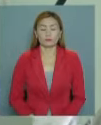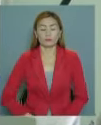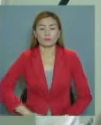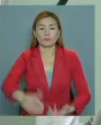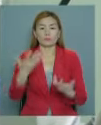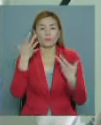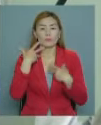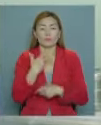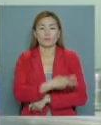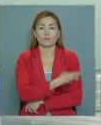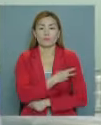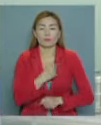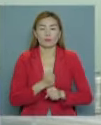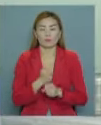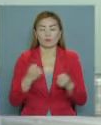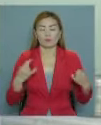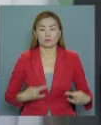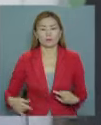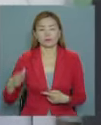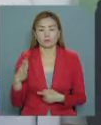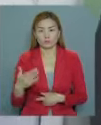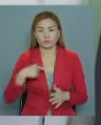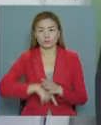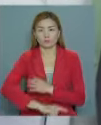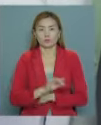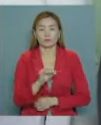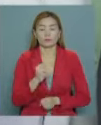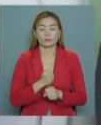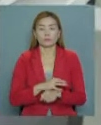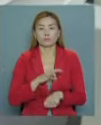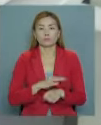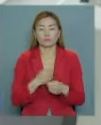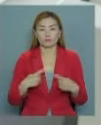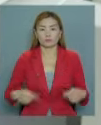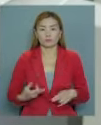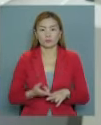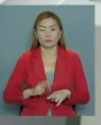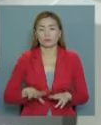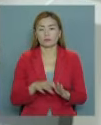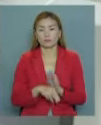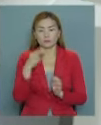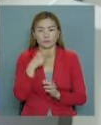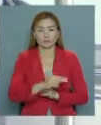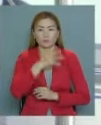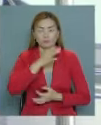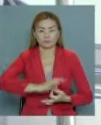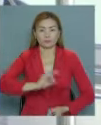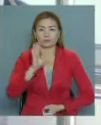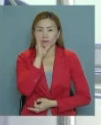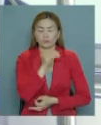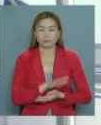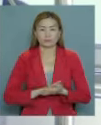Современное медицинское устройство проводит диагностическое обследование внутренних органов и сосудов в организме. Эта процедура эффективна для своевременного обнаружения